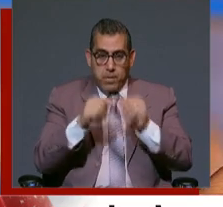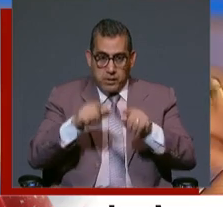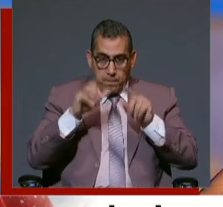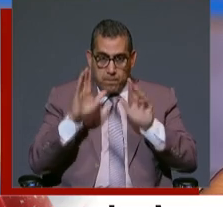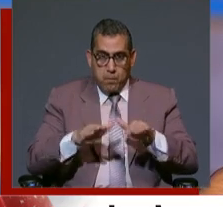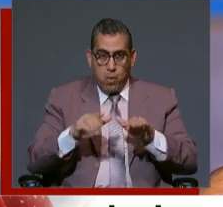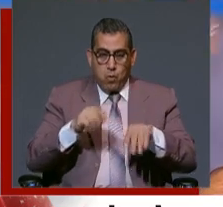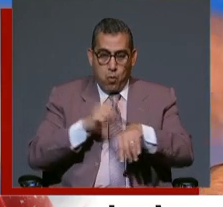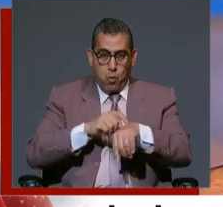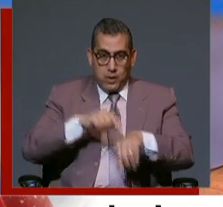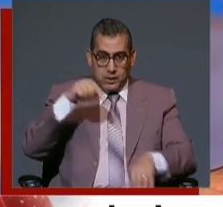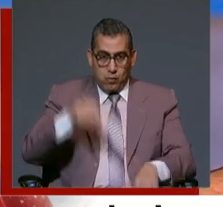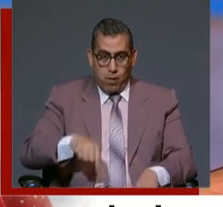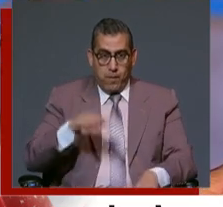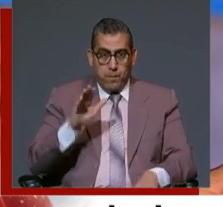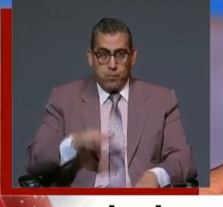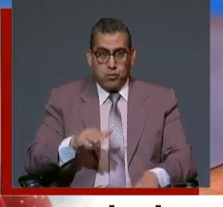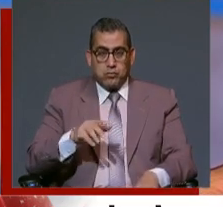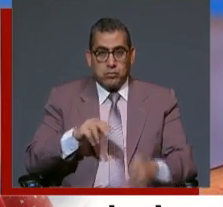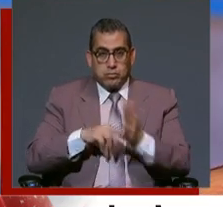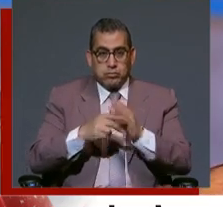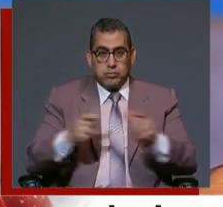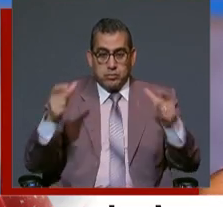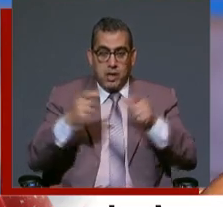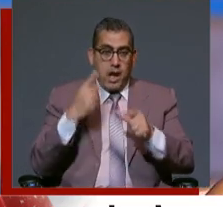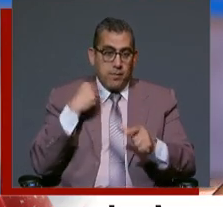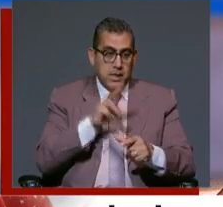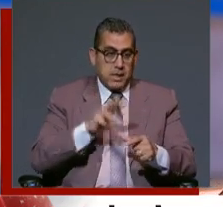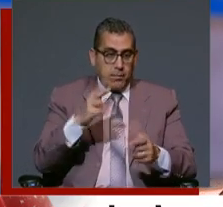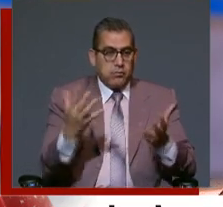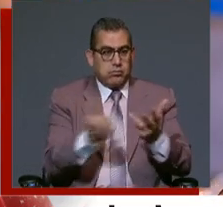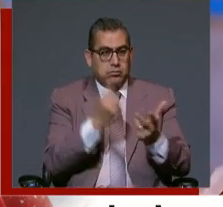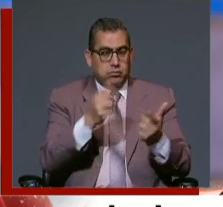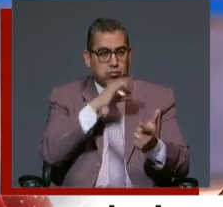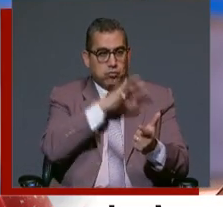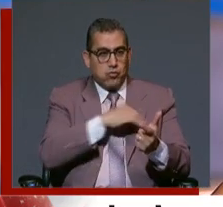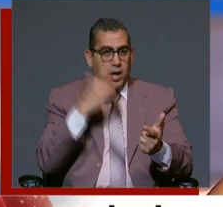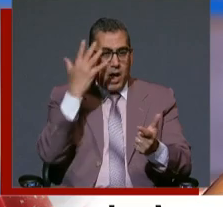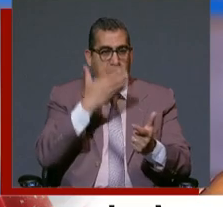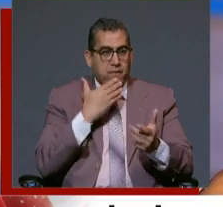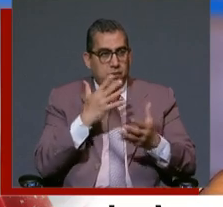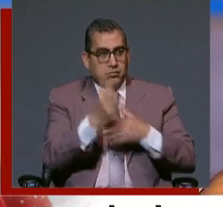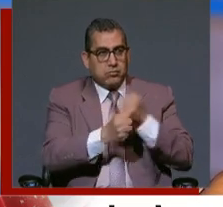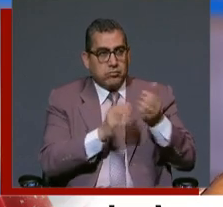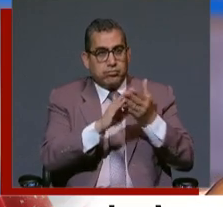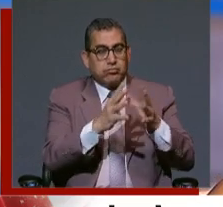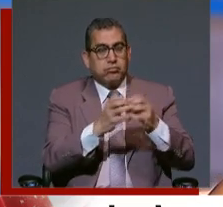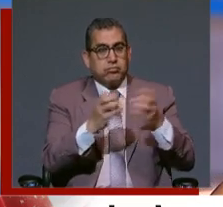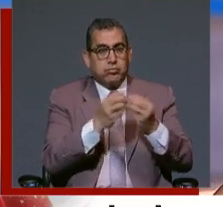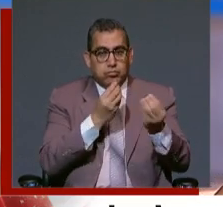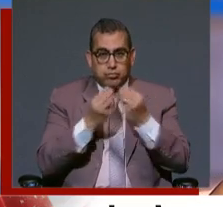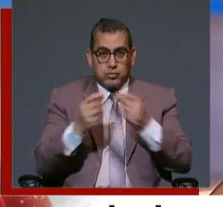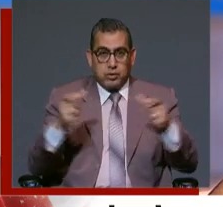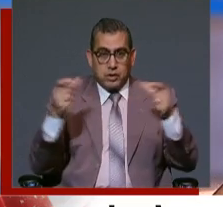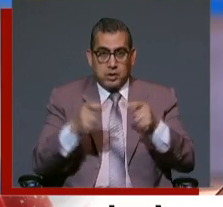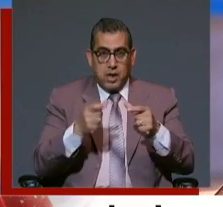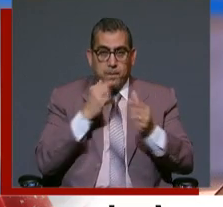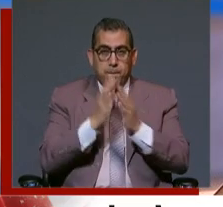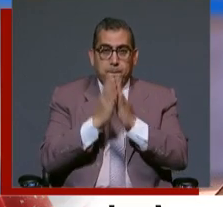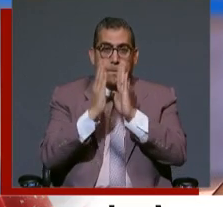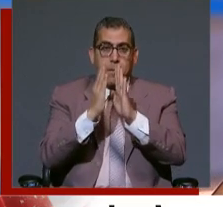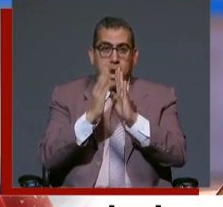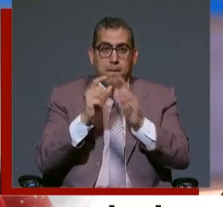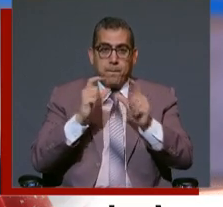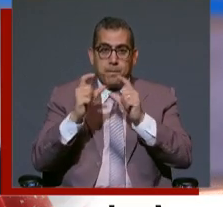إلى وقتنا الحالي طلعت بكوب 27 بمكاسب للقارة الأفريقية، بتناقش ده في الجلسات بتاعة